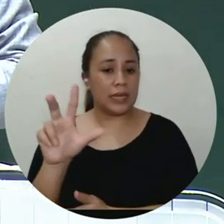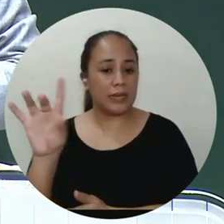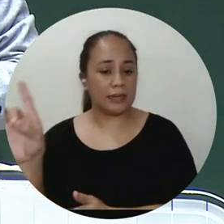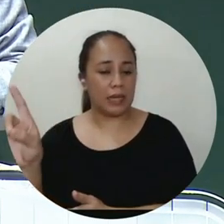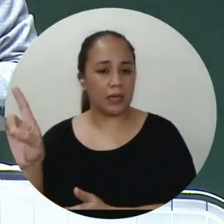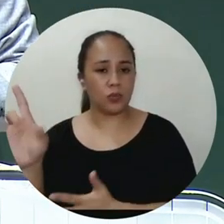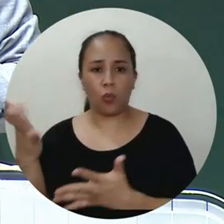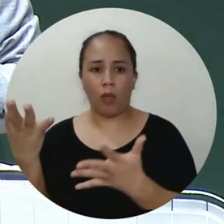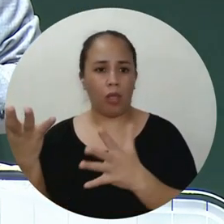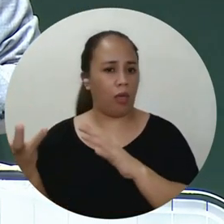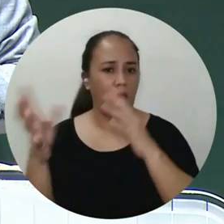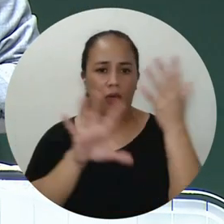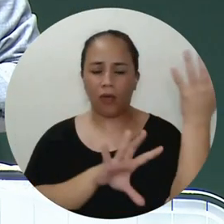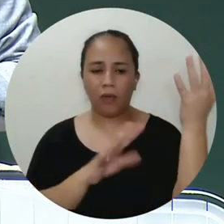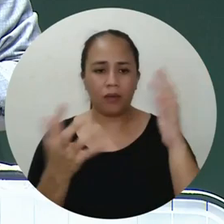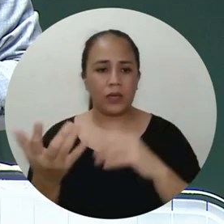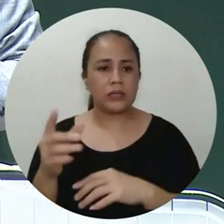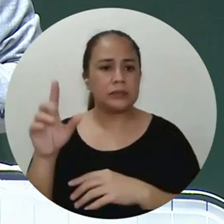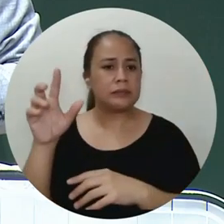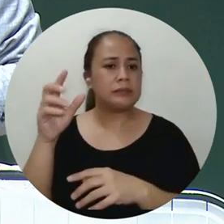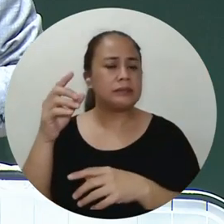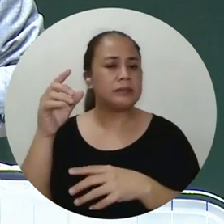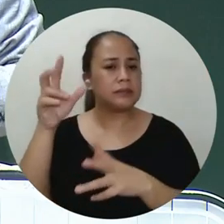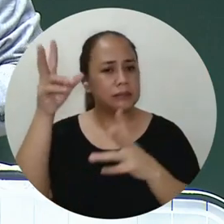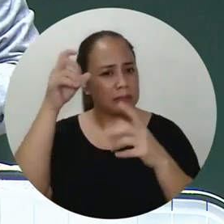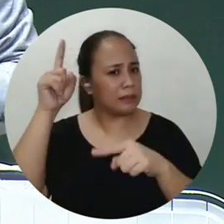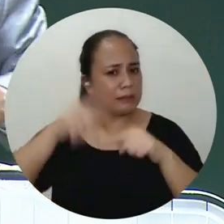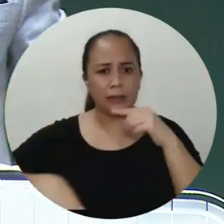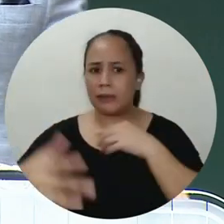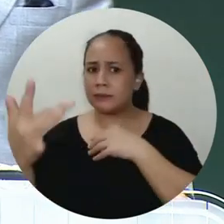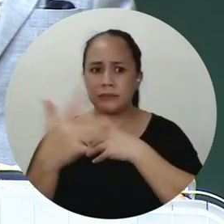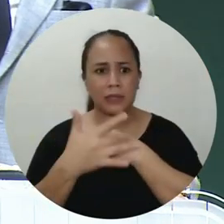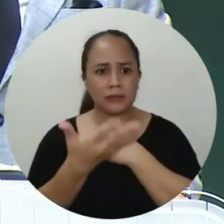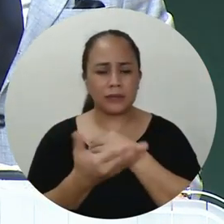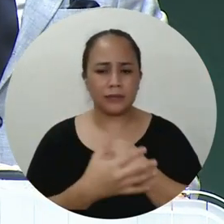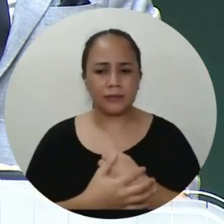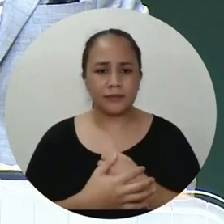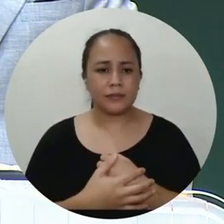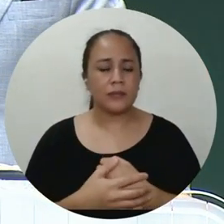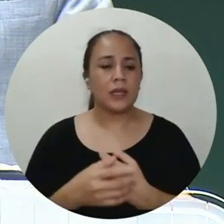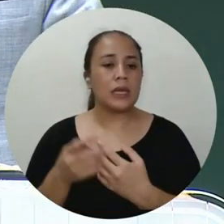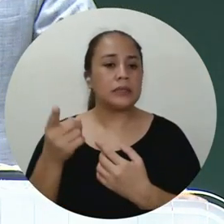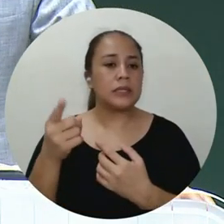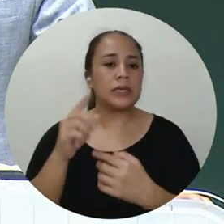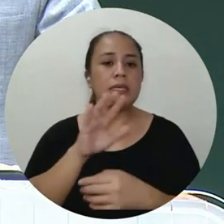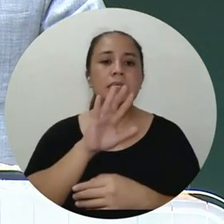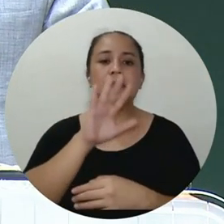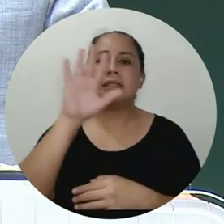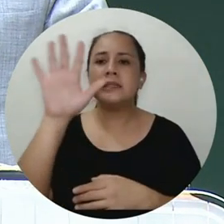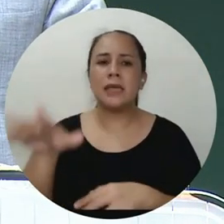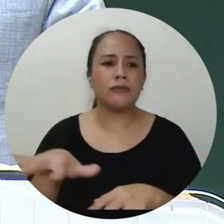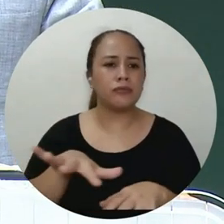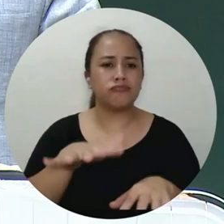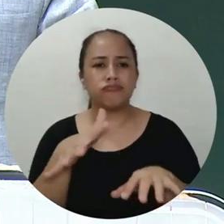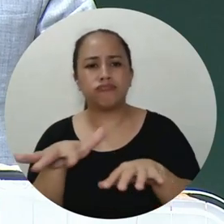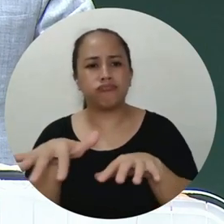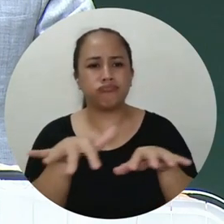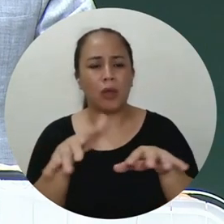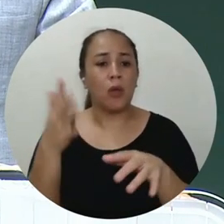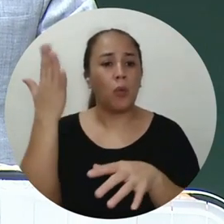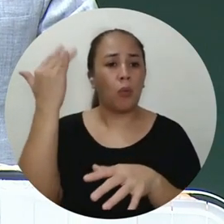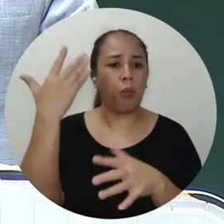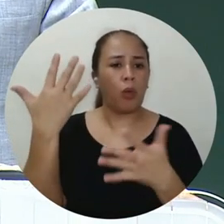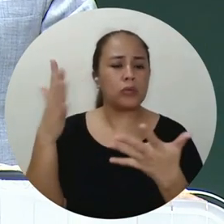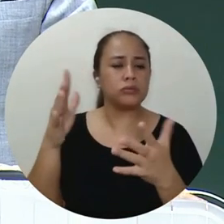못 건드려요. Satan cannot touch them. 흔들림이 없다니까요. And they are never shaken. 그리스도인데 뭐. Because everything is all about Christ. 그 모든